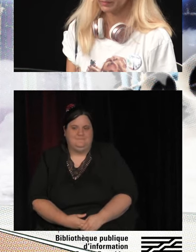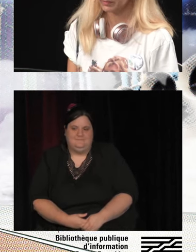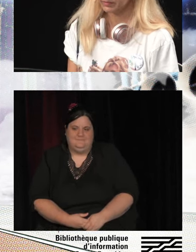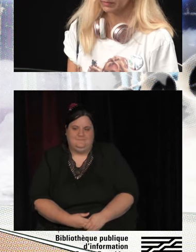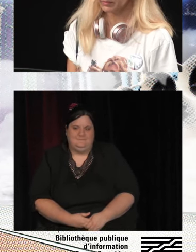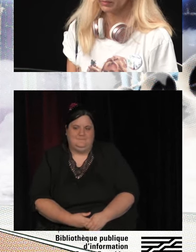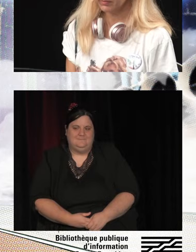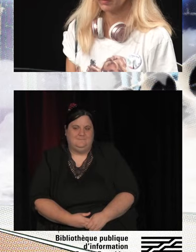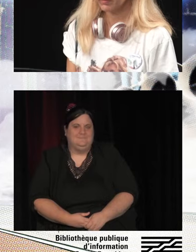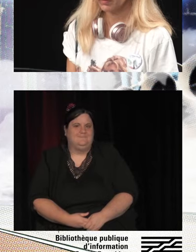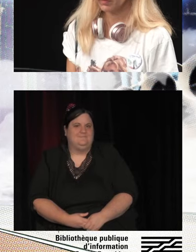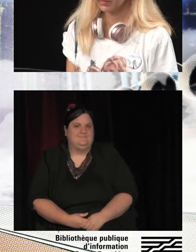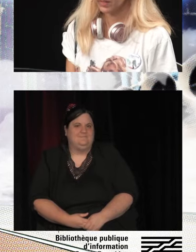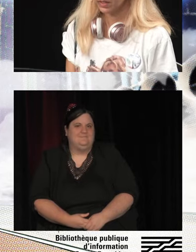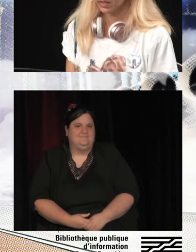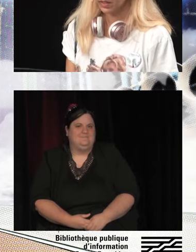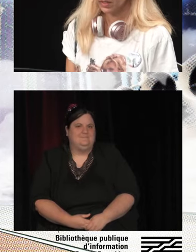Ok.